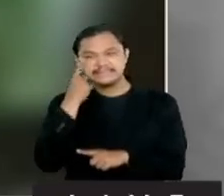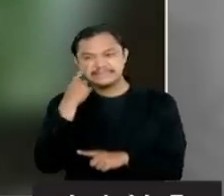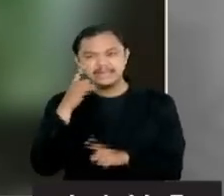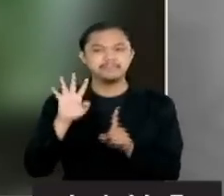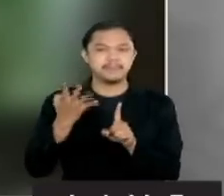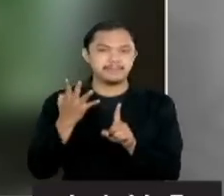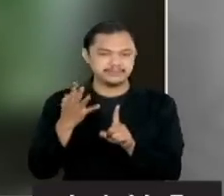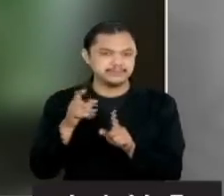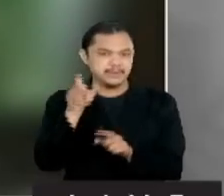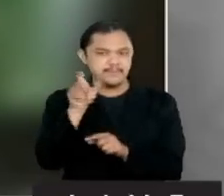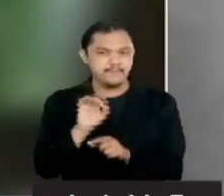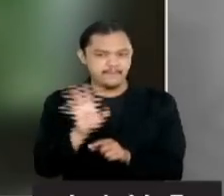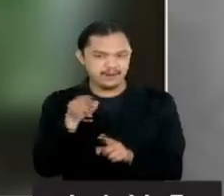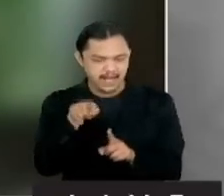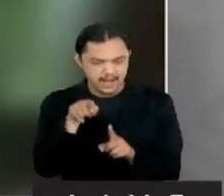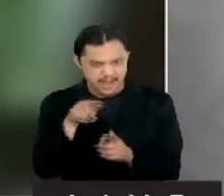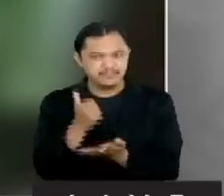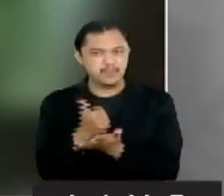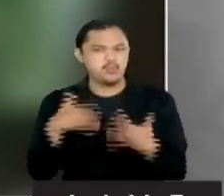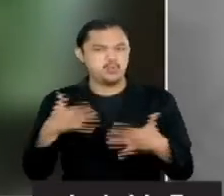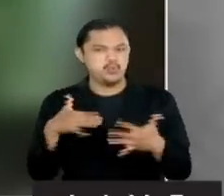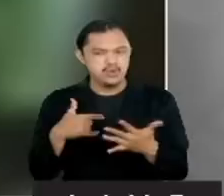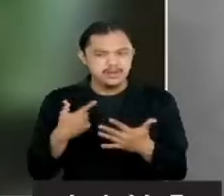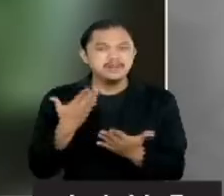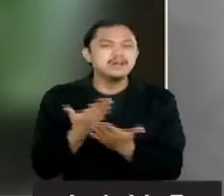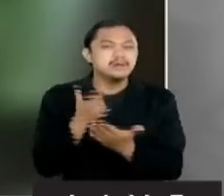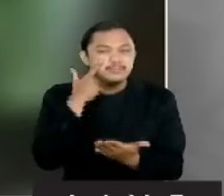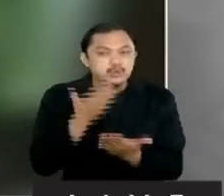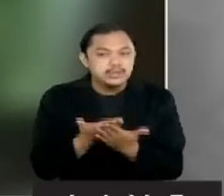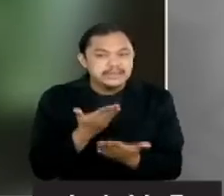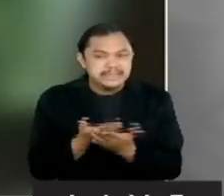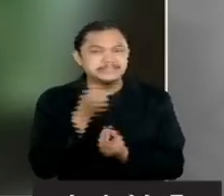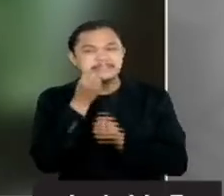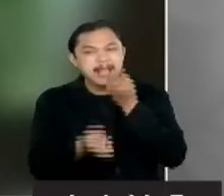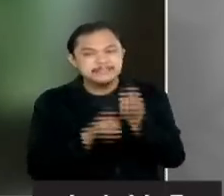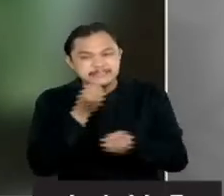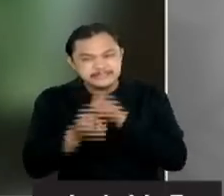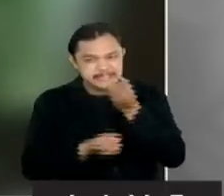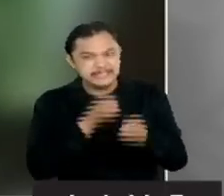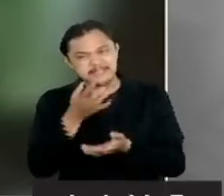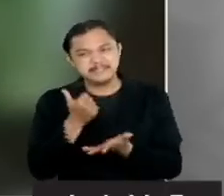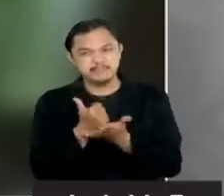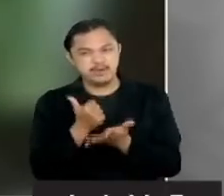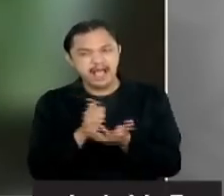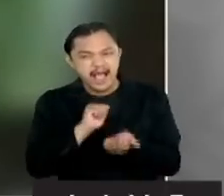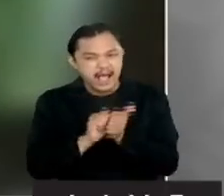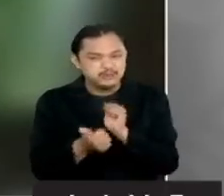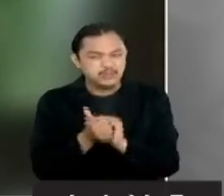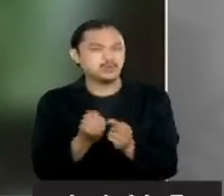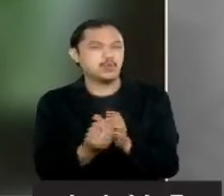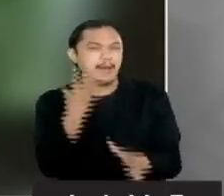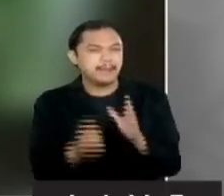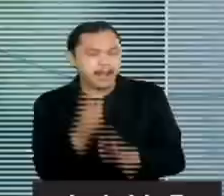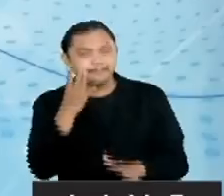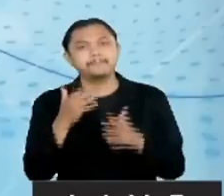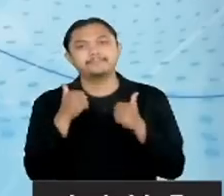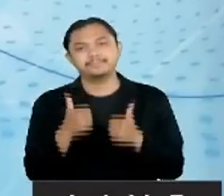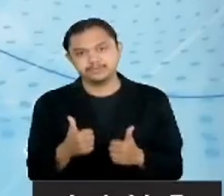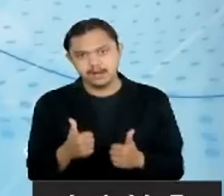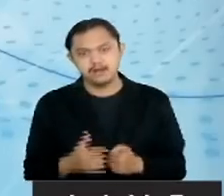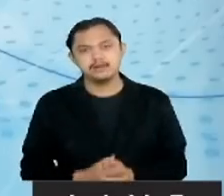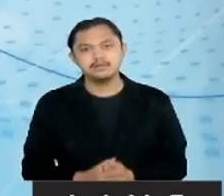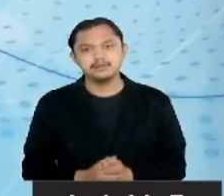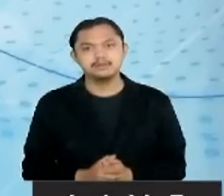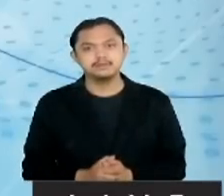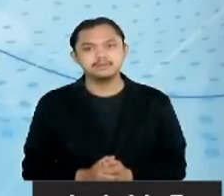cukup bermanfaat untuk kita jadikan sebagai petunjuk ya, untuk mengungkap kasus ini. Baik, upaya apa saja yang nantinya